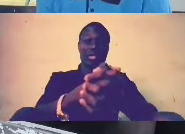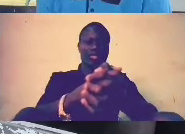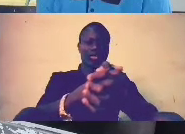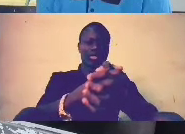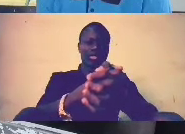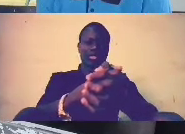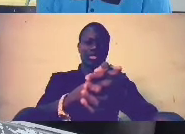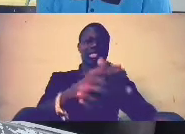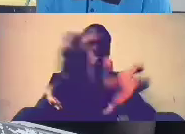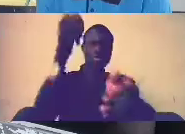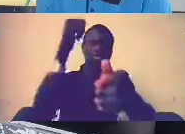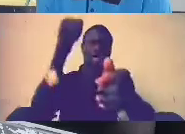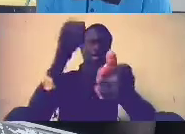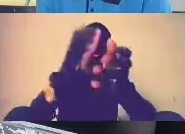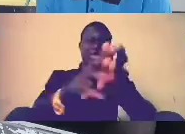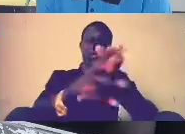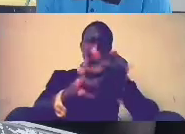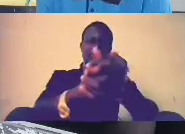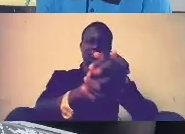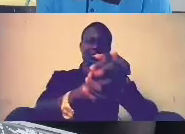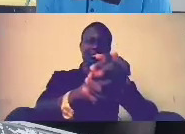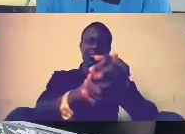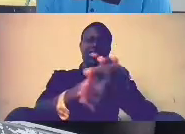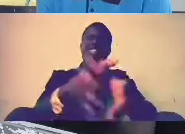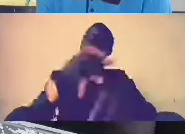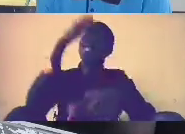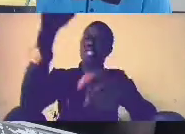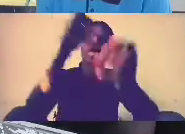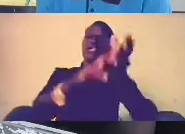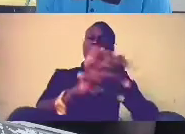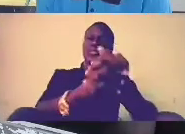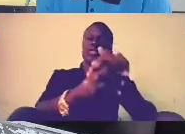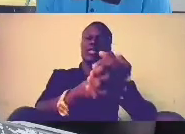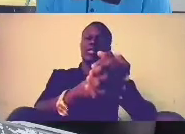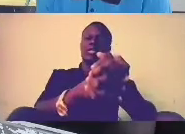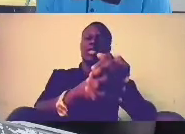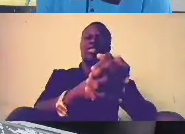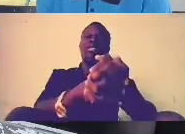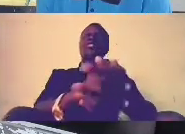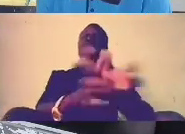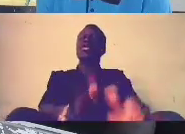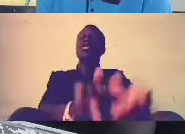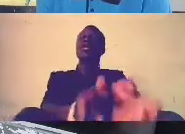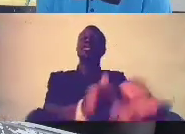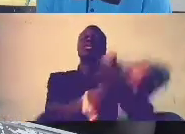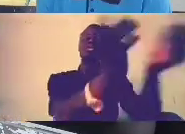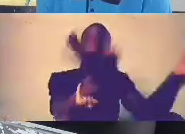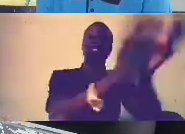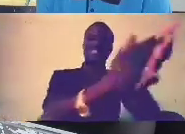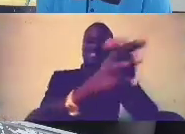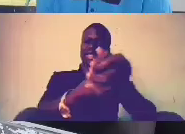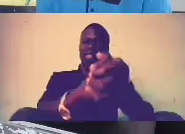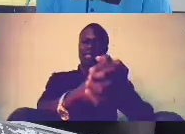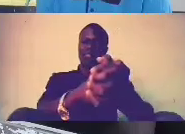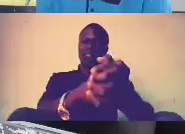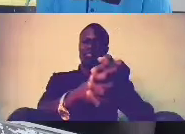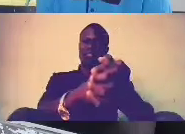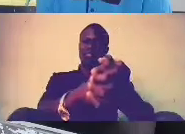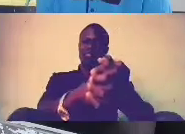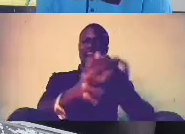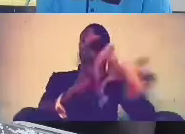Celui qui a échoué, c'est celui qui a abandonné. Celui qui a échoué, c'est celui qui n'a pas mis l'effort